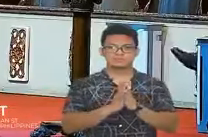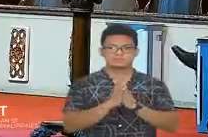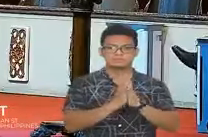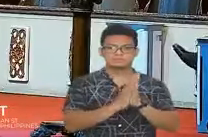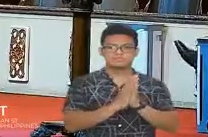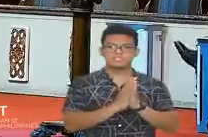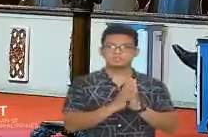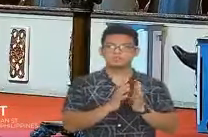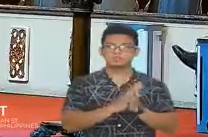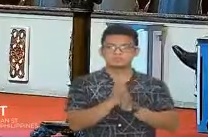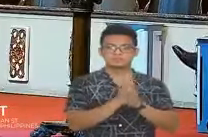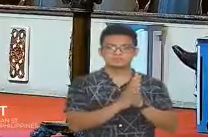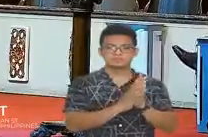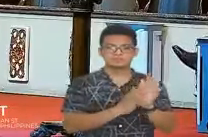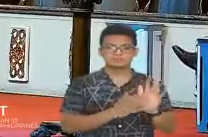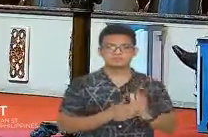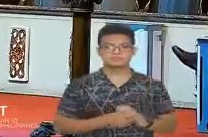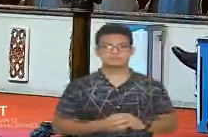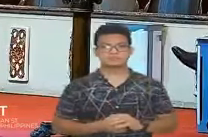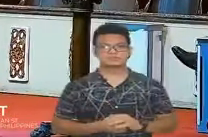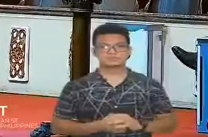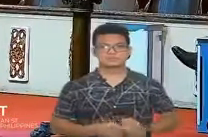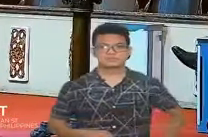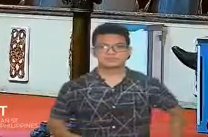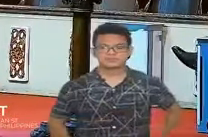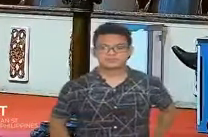I have been here for since